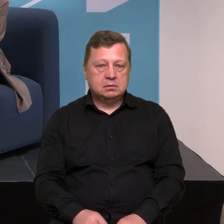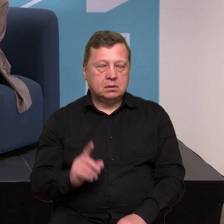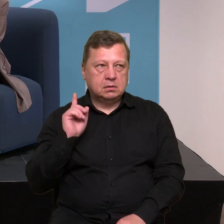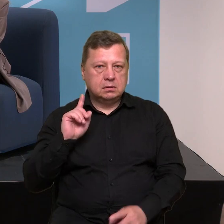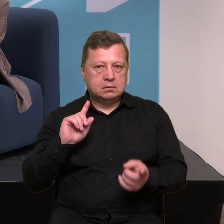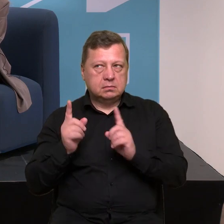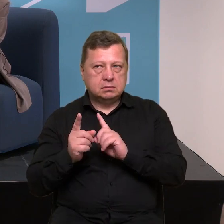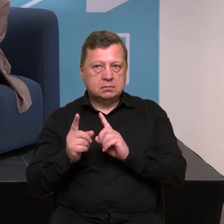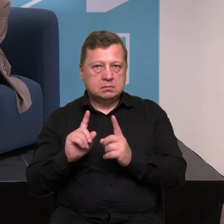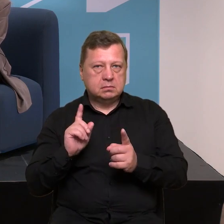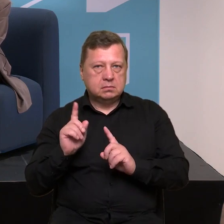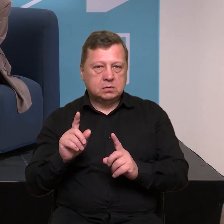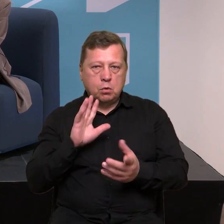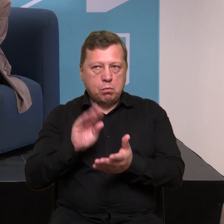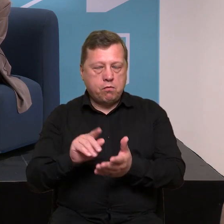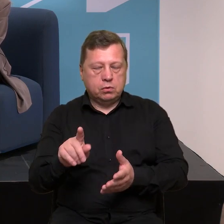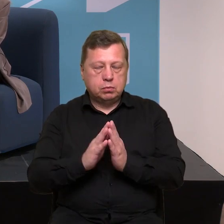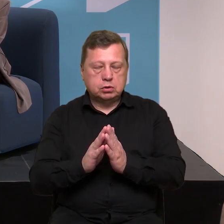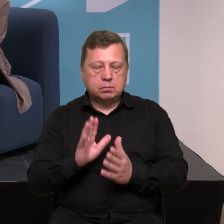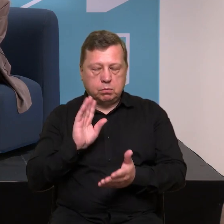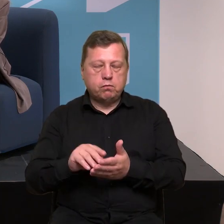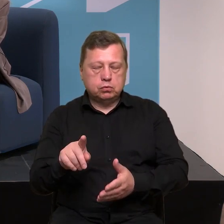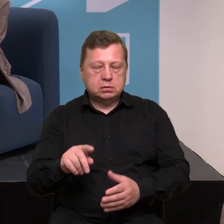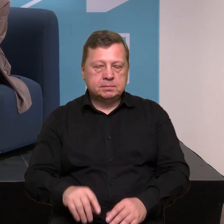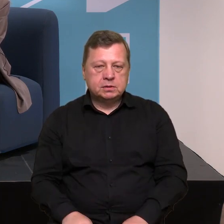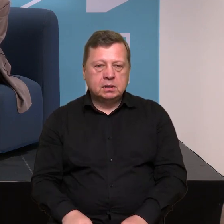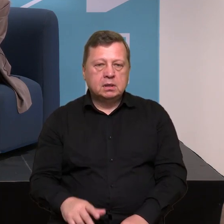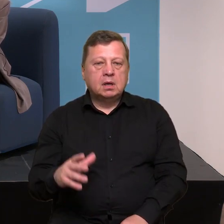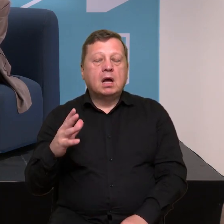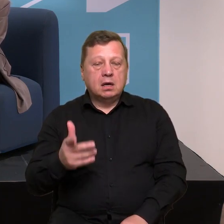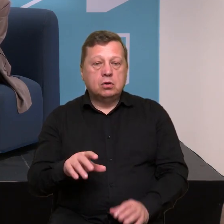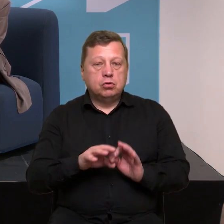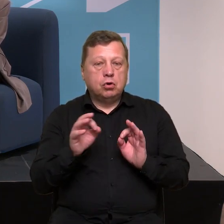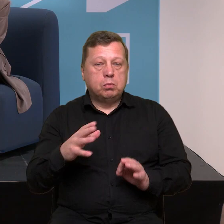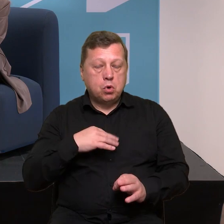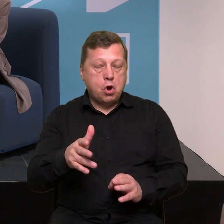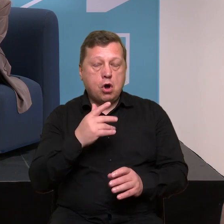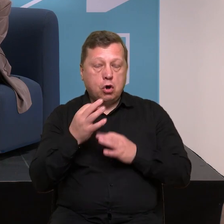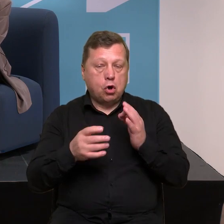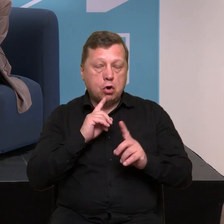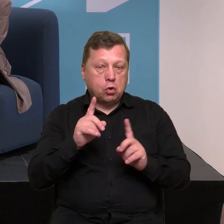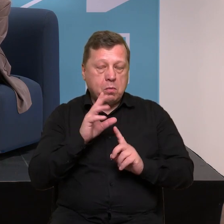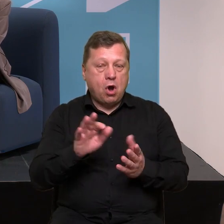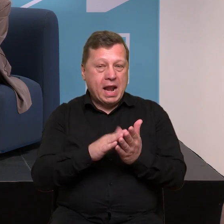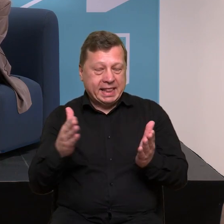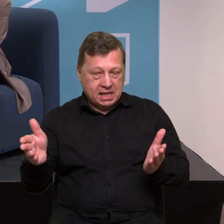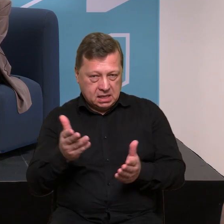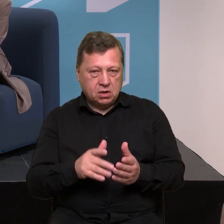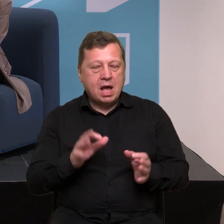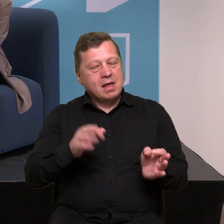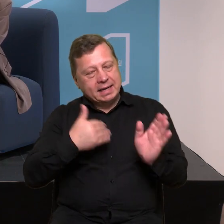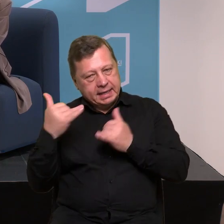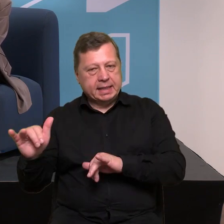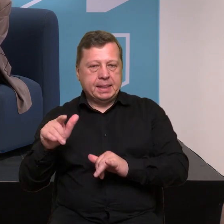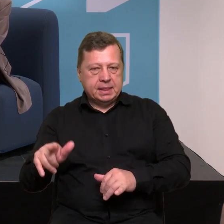Nie wiem, czy mam powtórzyć jeszcze... Tak, powtórzę pytanie. Rozmawialiśmy do tej pory o literaturze, a porozmawiajmy teraz w takim razie o może